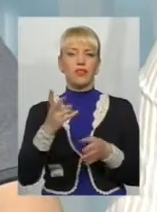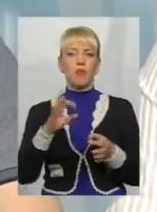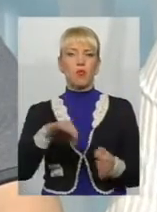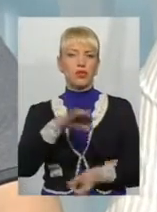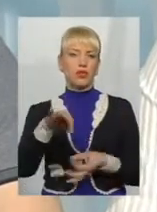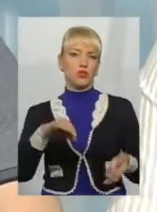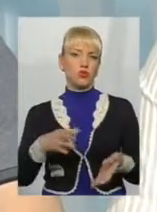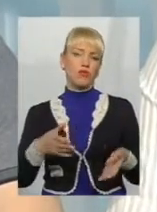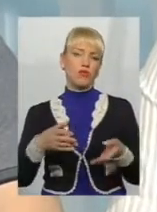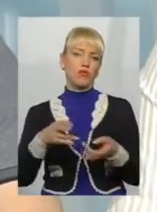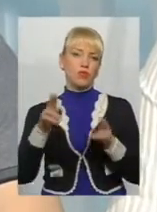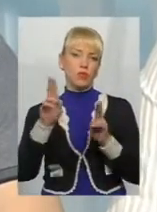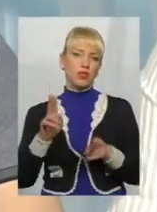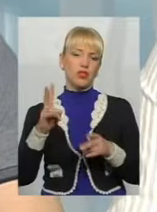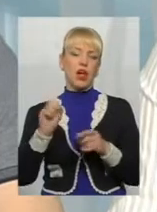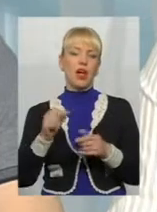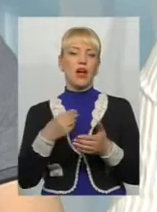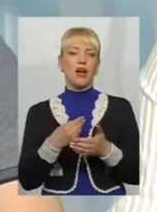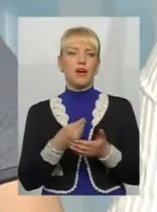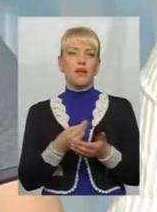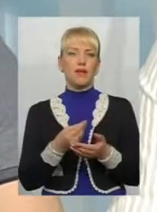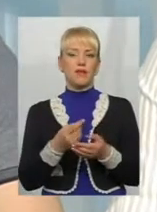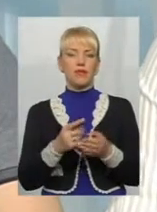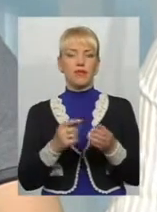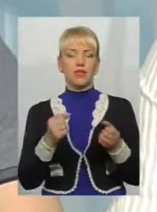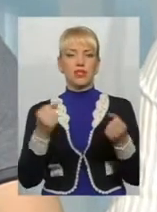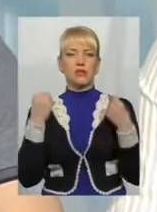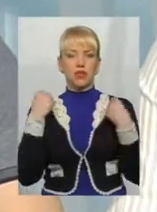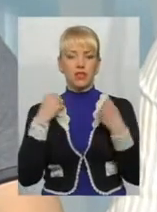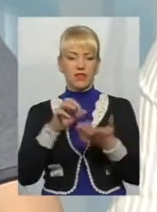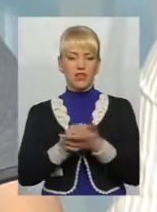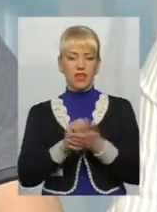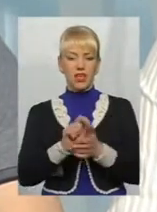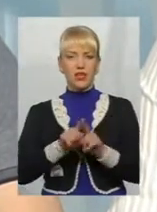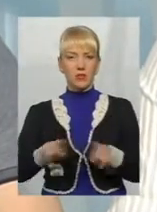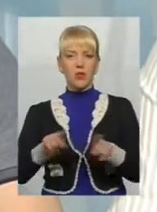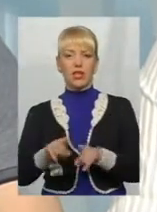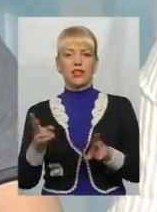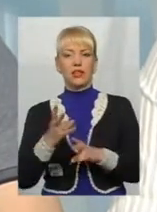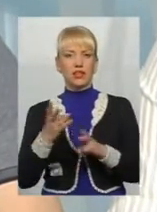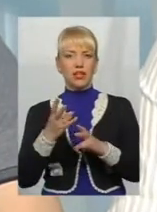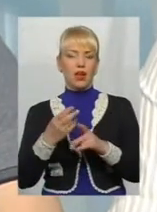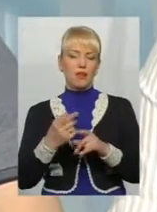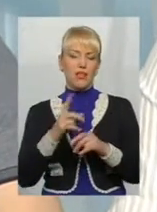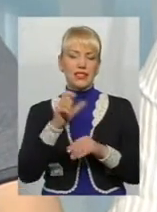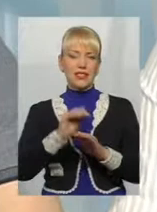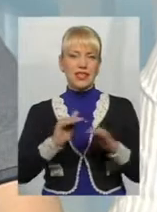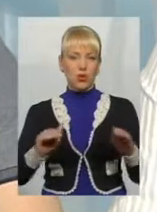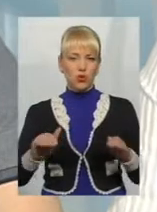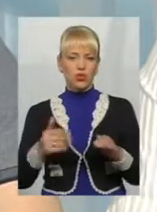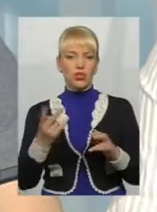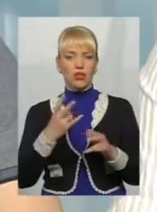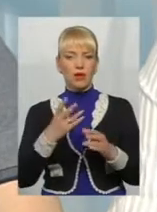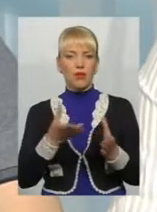впроваджувати спортивні заняття треба, починаючи з садочка, і прививати любов до фізичної культури та спорту. Тому